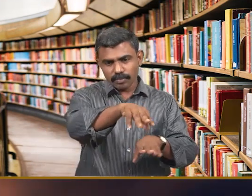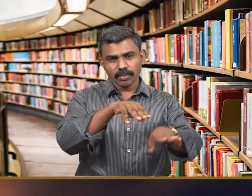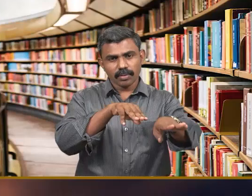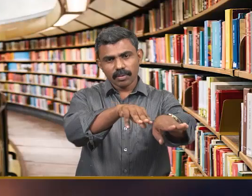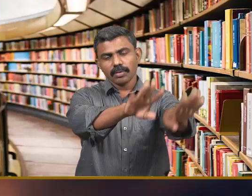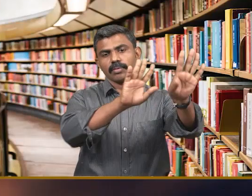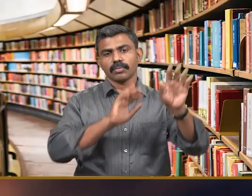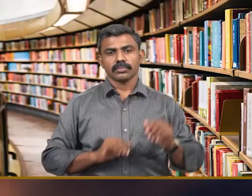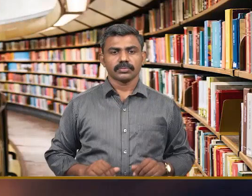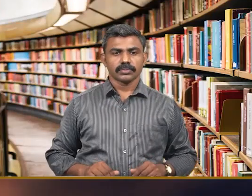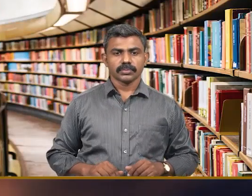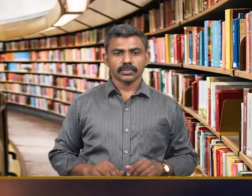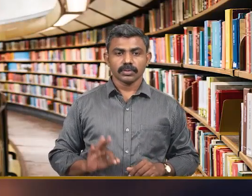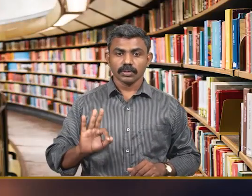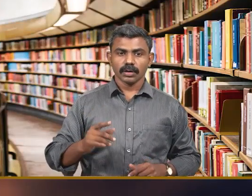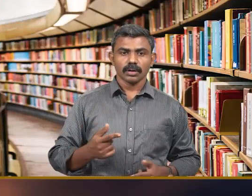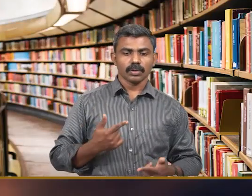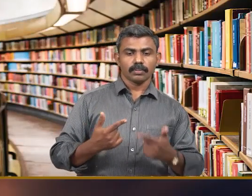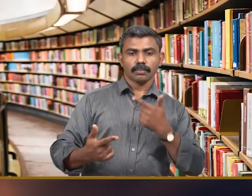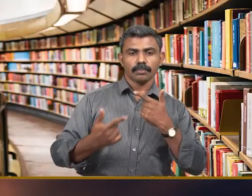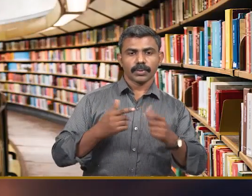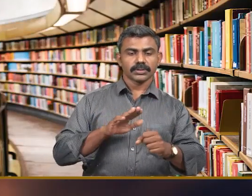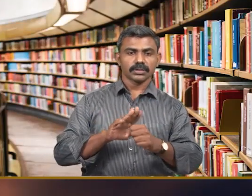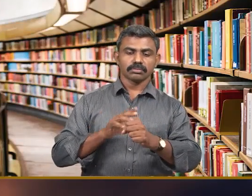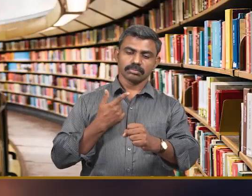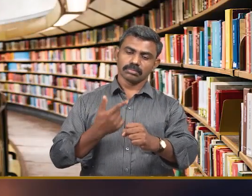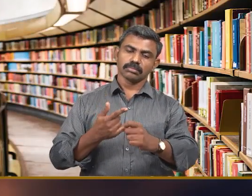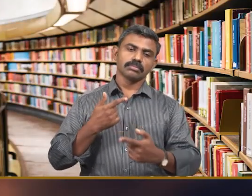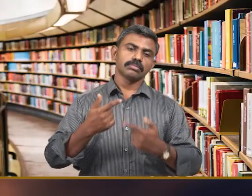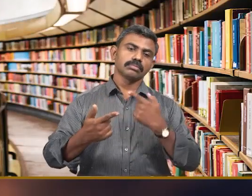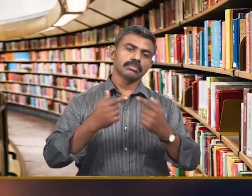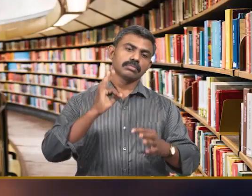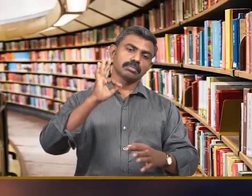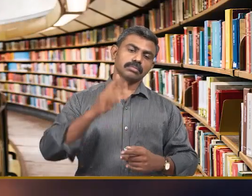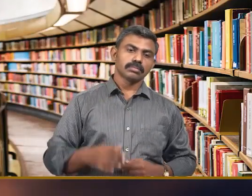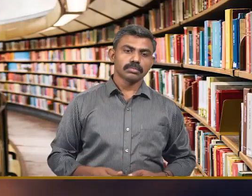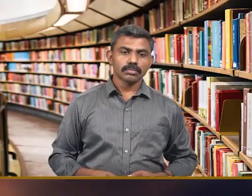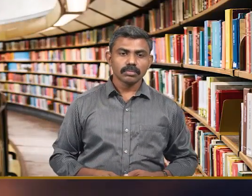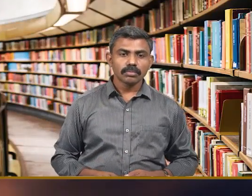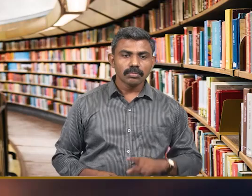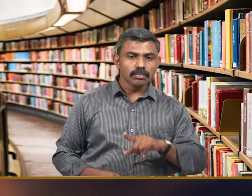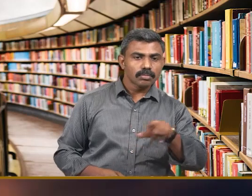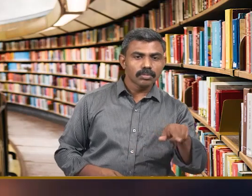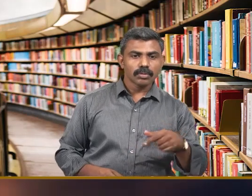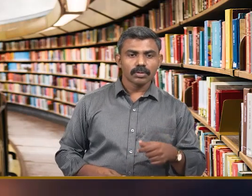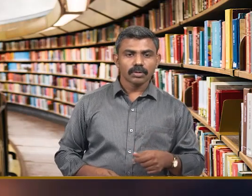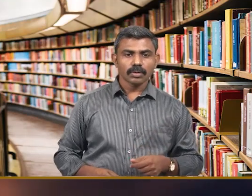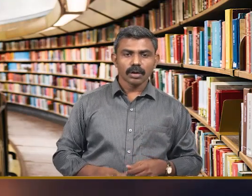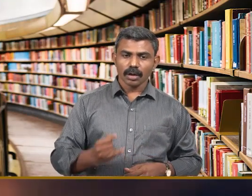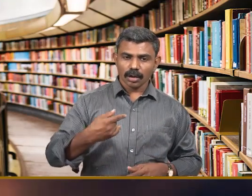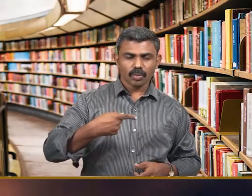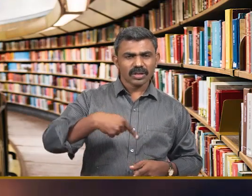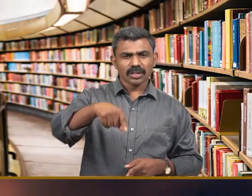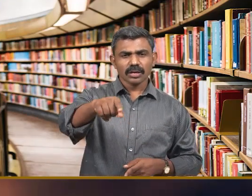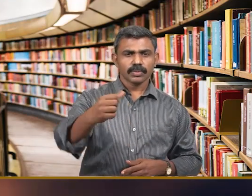ஒரு பேச்சாற்றல் உள்ள ஒரு முசோலினிக்கு இவ்வளோ கூட்டம் வந்து பார்த்திங்கன்னா இவ்வளோ சீக்கிரத்தில் சேருது அப்படின்னா அது வந்து என்னென்ன அவருடைய தனிப்பட்ட